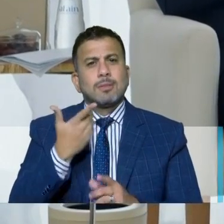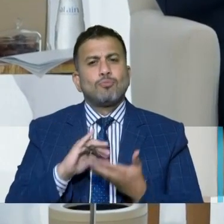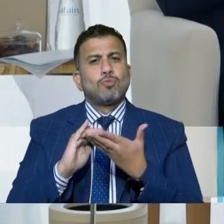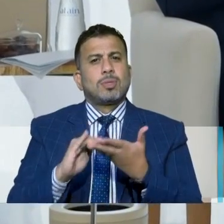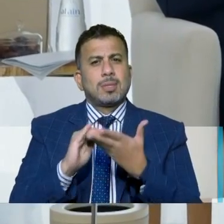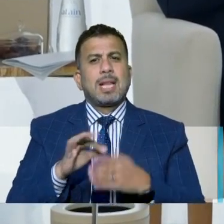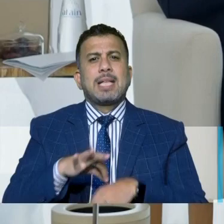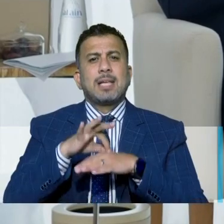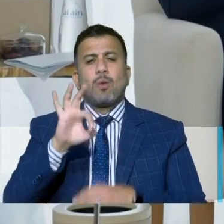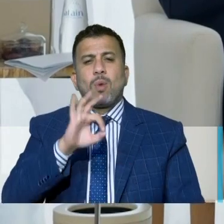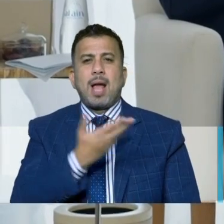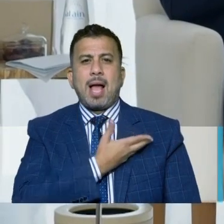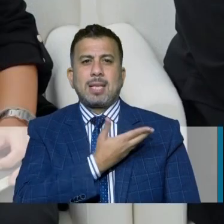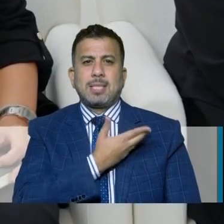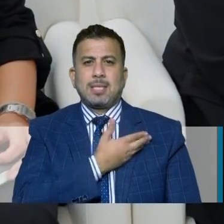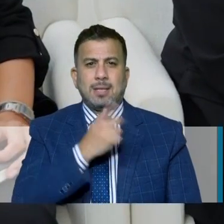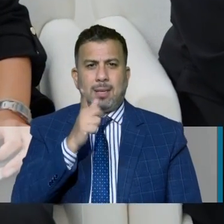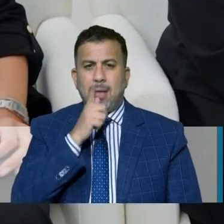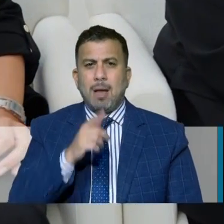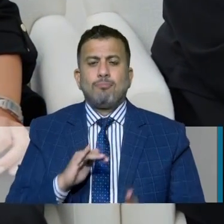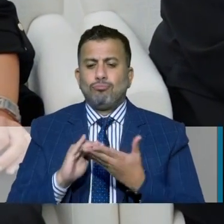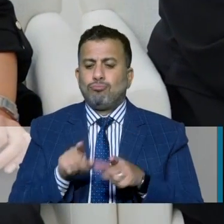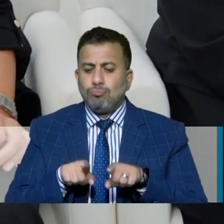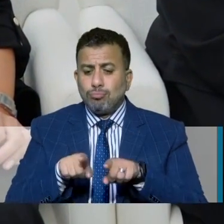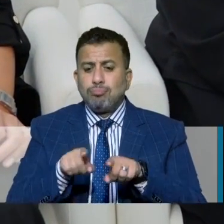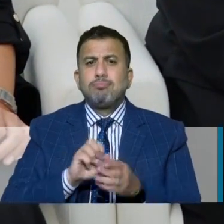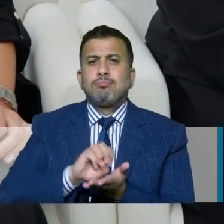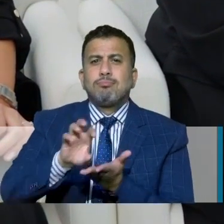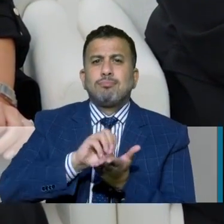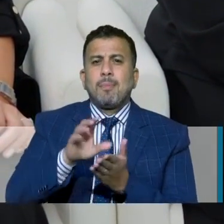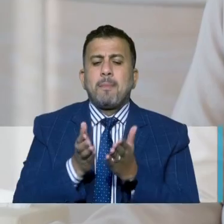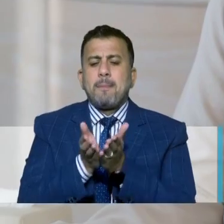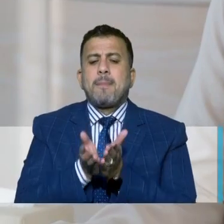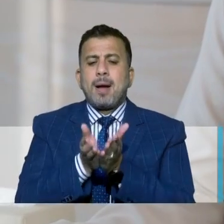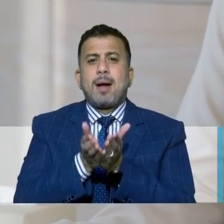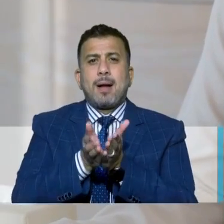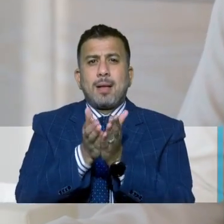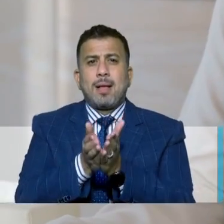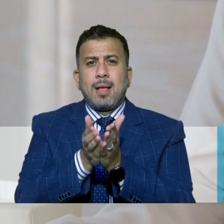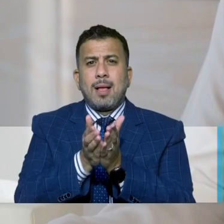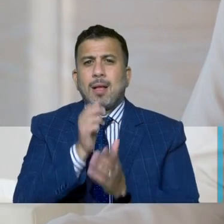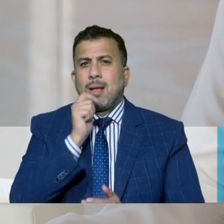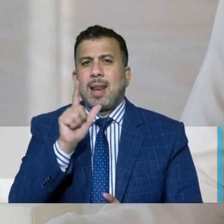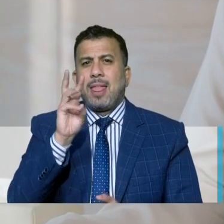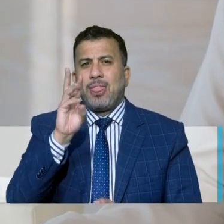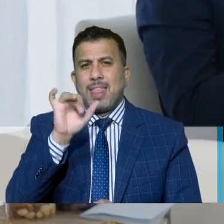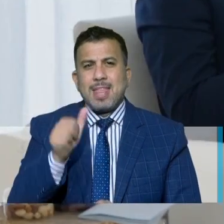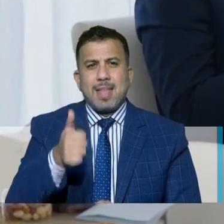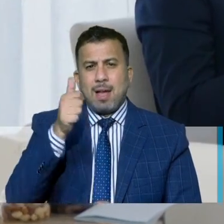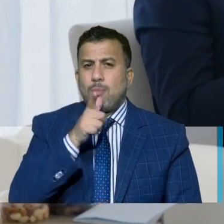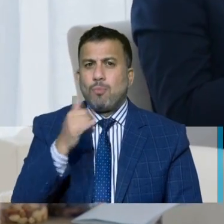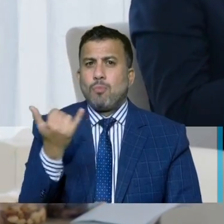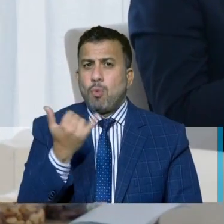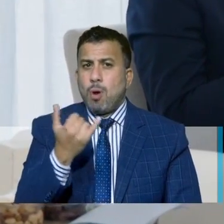ايصال المساعدات الانسانيه الى قطاع غزه عبر مبادره الممر البحري اثيا مشددين على